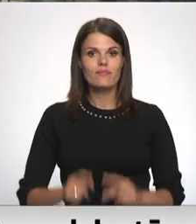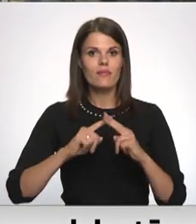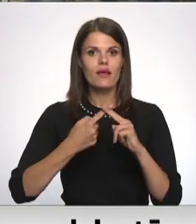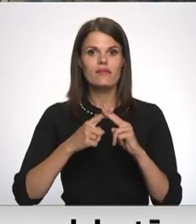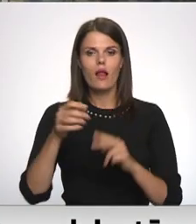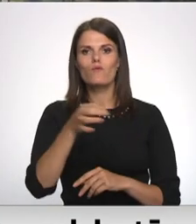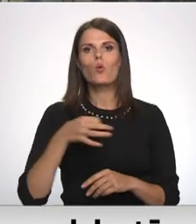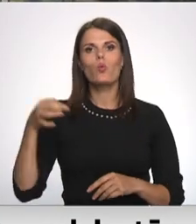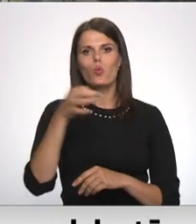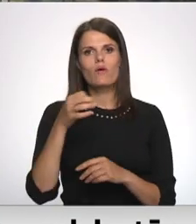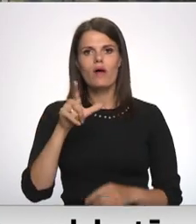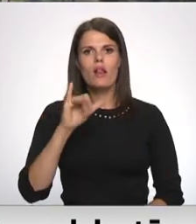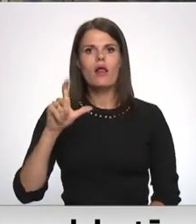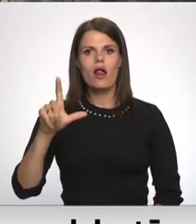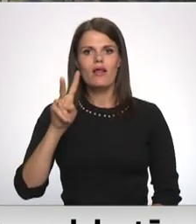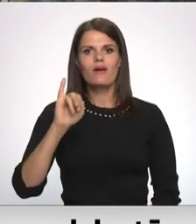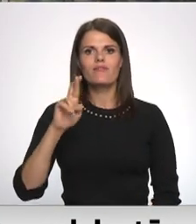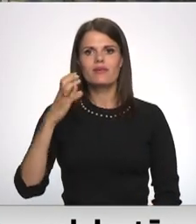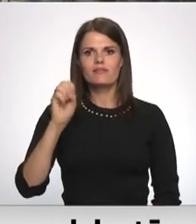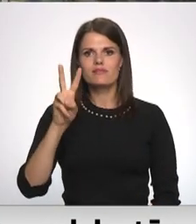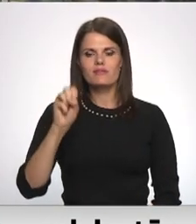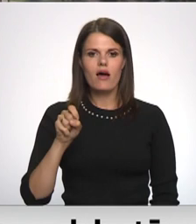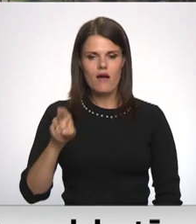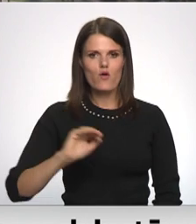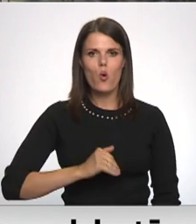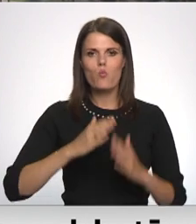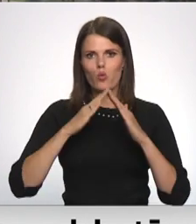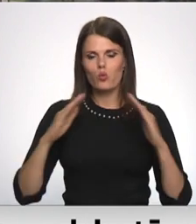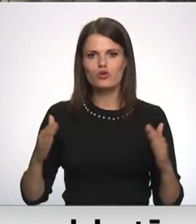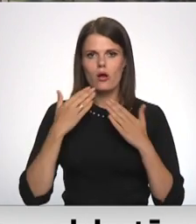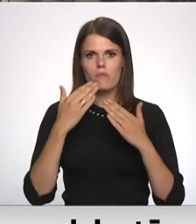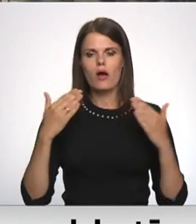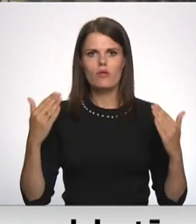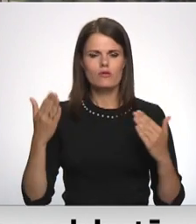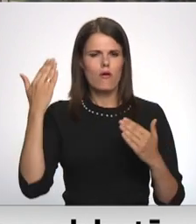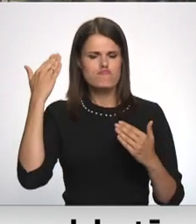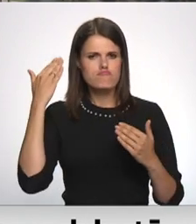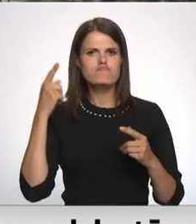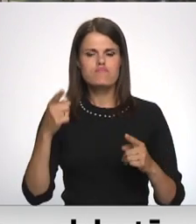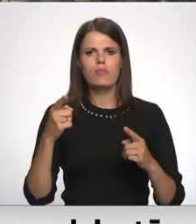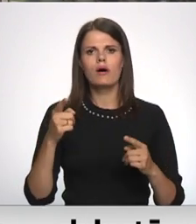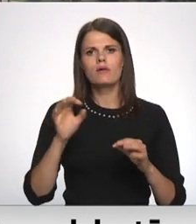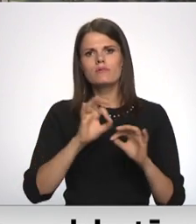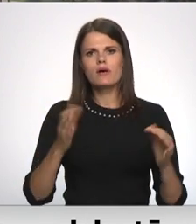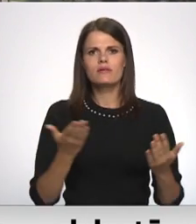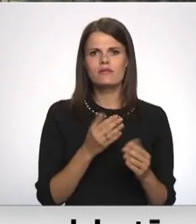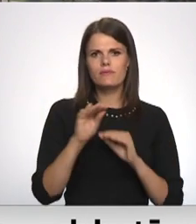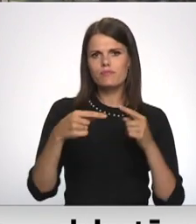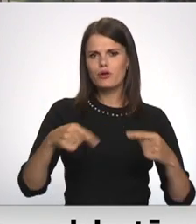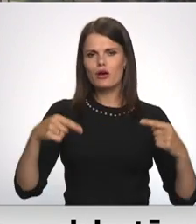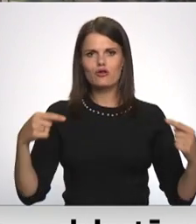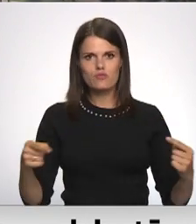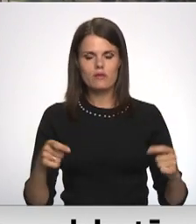Jelgavas novada Lielvircavas muižā, pateicoties barona Pētera fon Klopmana vērienīgiem sadzīves un interjera priekšmetu